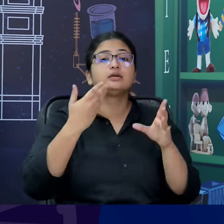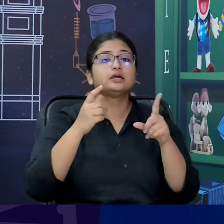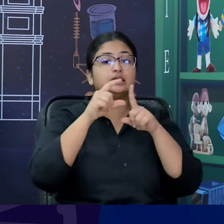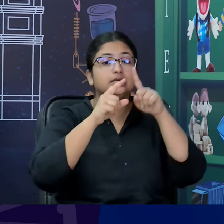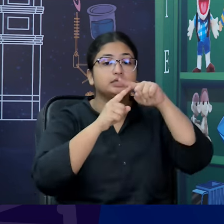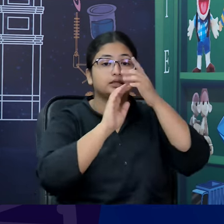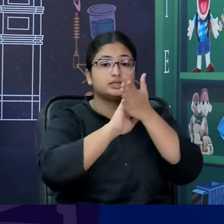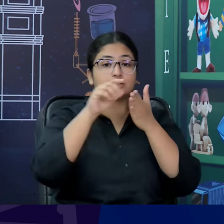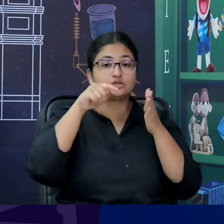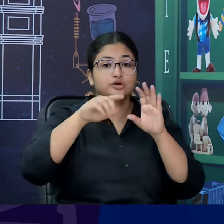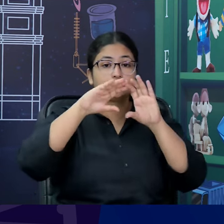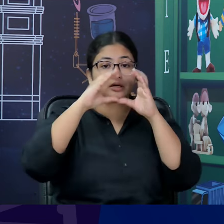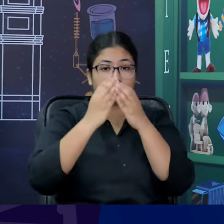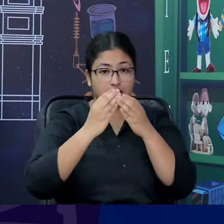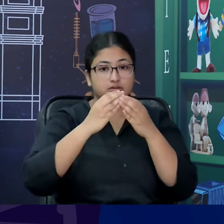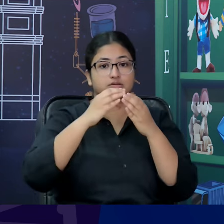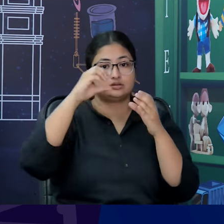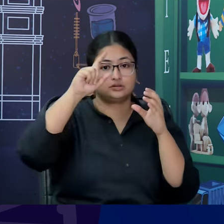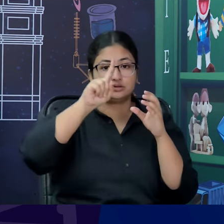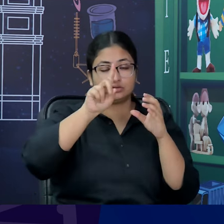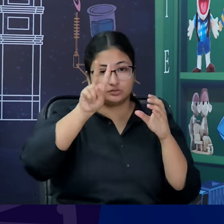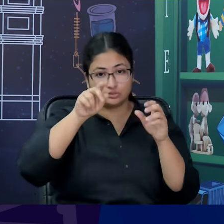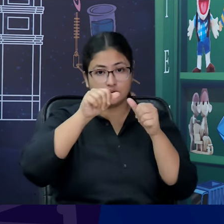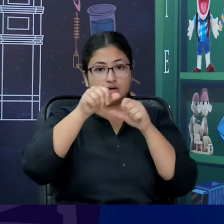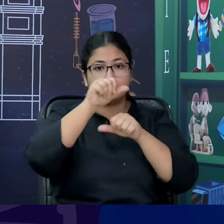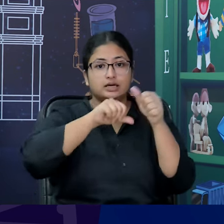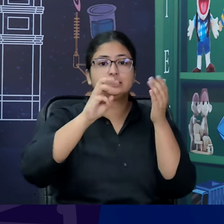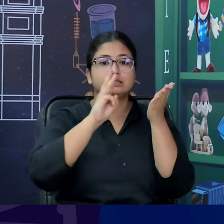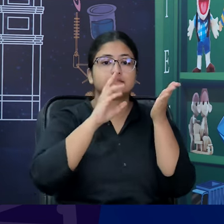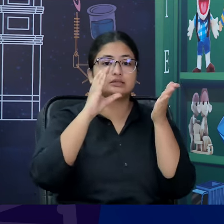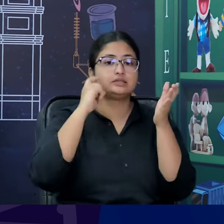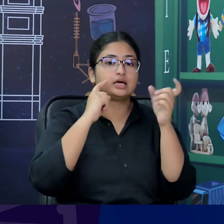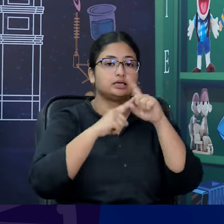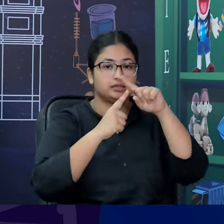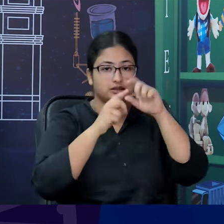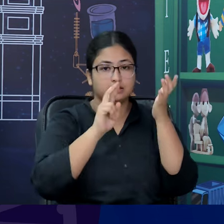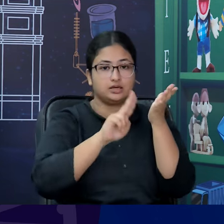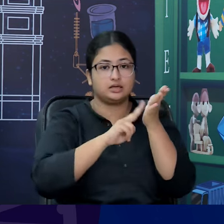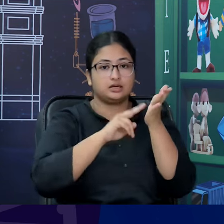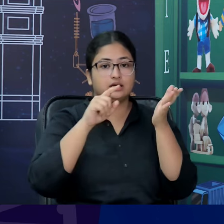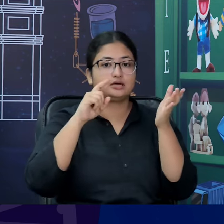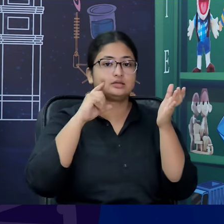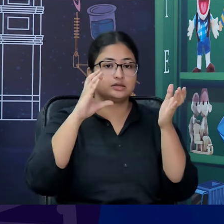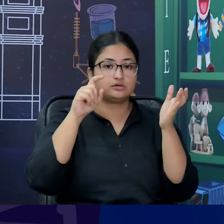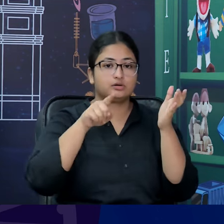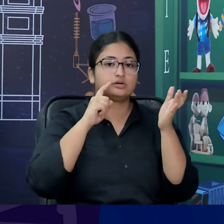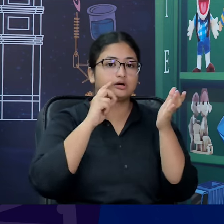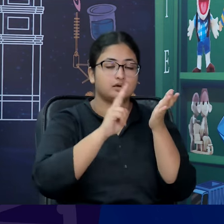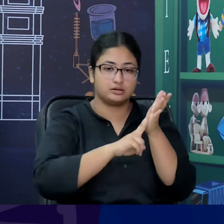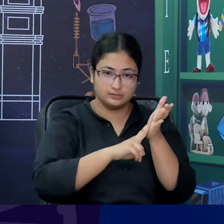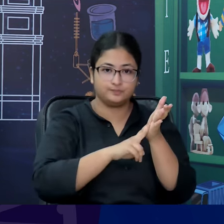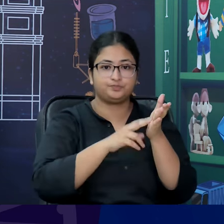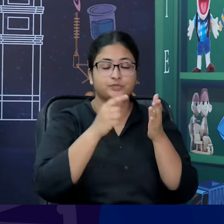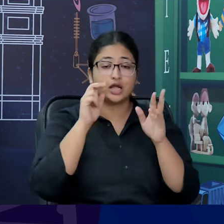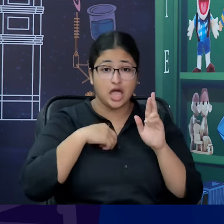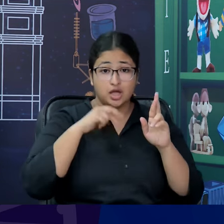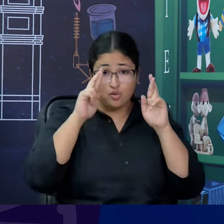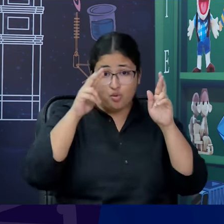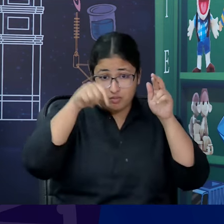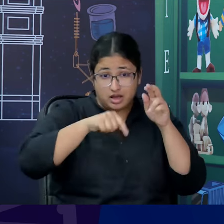@ cet.nic.in पर तो तो उम्मीद करते हैं आज का जो सत्र था कुंवर नारायण की जो कविताएं आपने